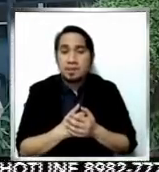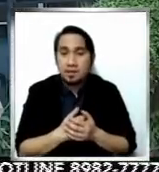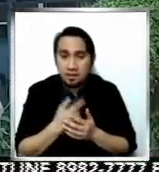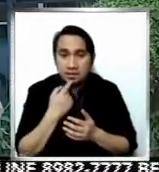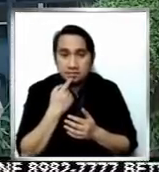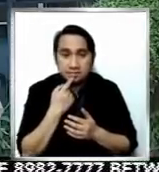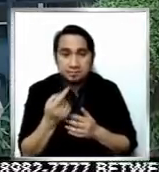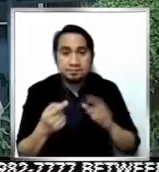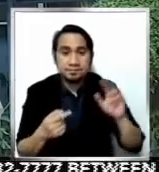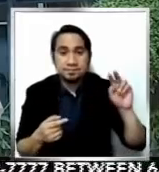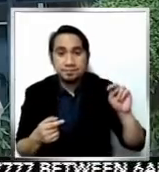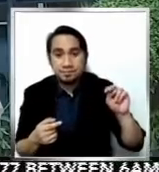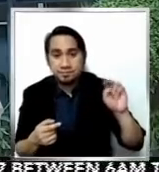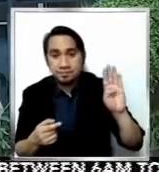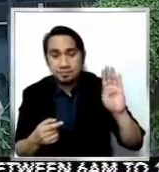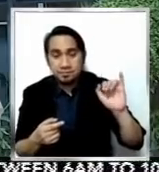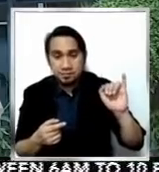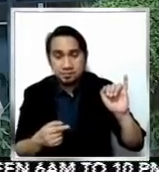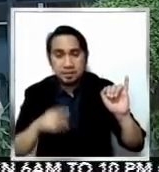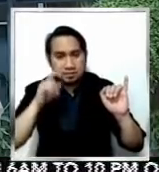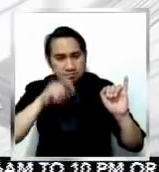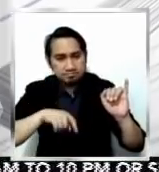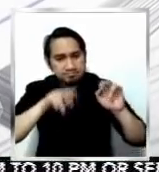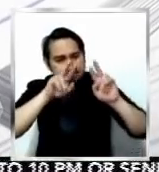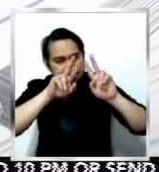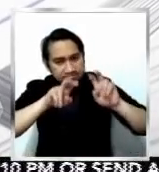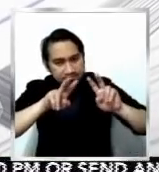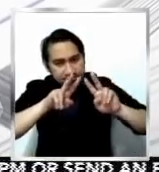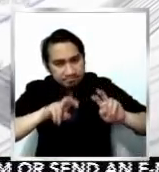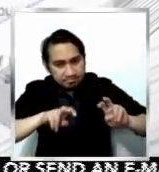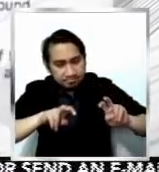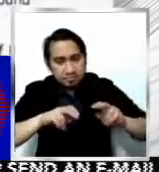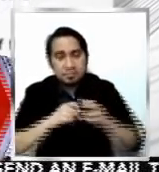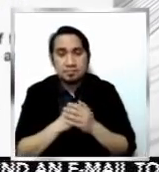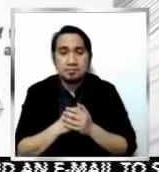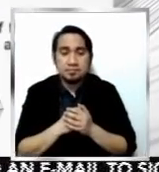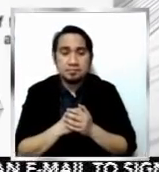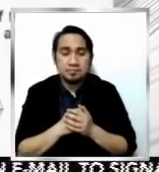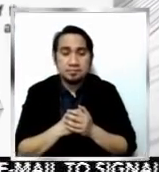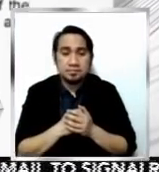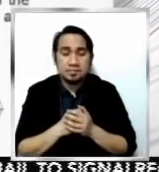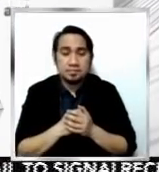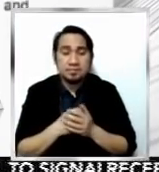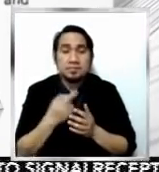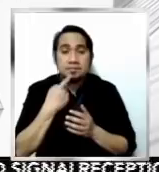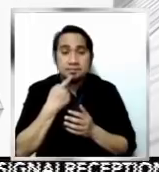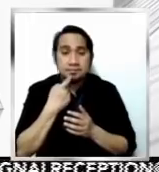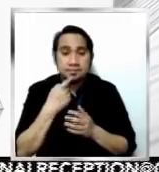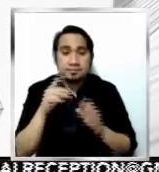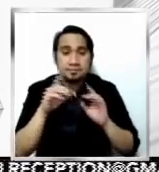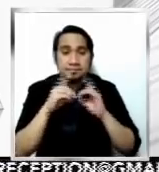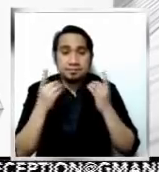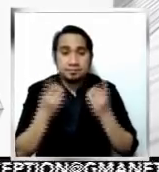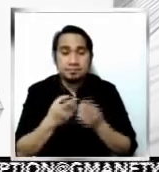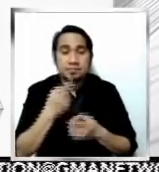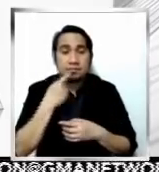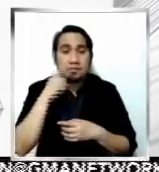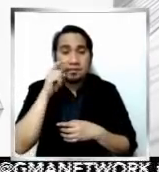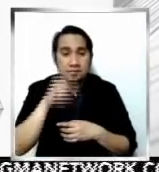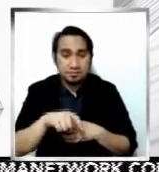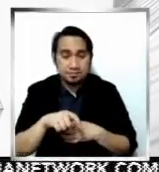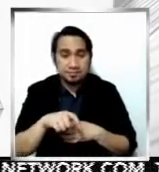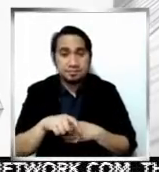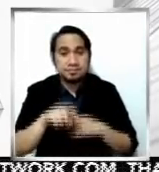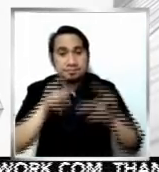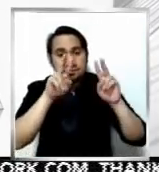raw ito sa sisilipin nila sa kanilang imbestigasyon. Sa Department Order ni Justice Secretary Menardo Guevara, iniutos niya na imbestigahan